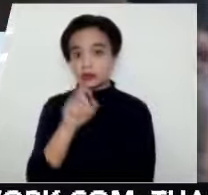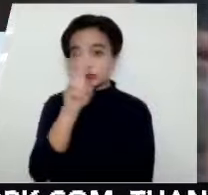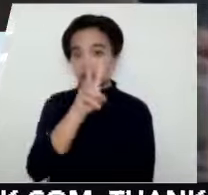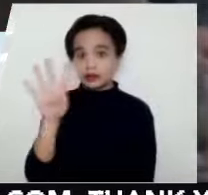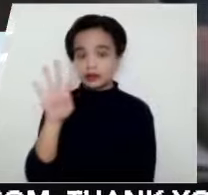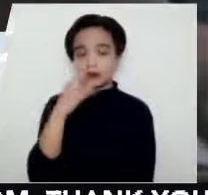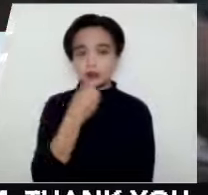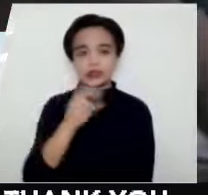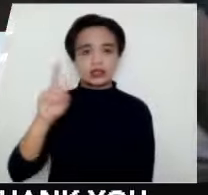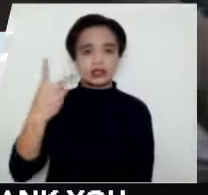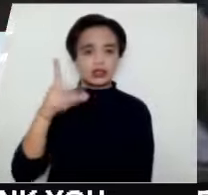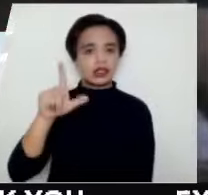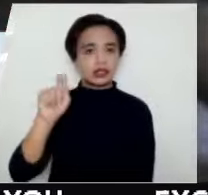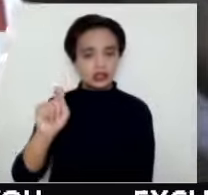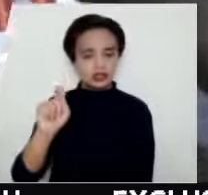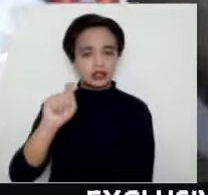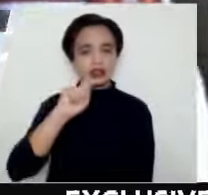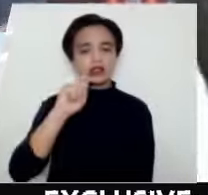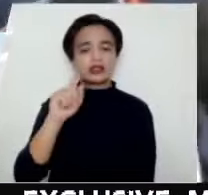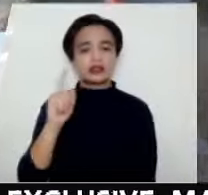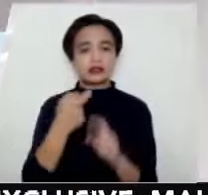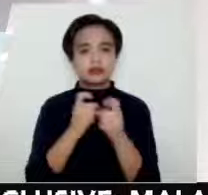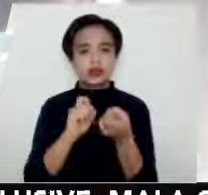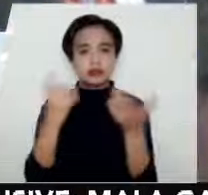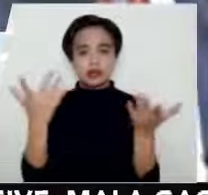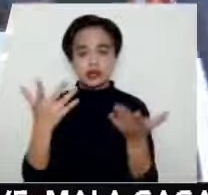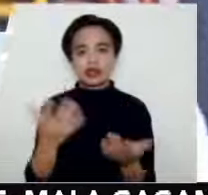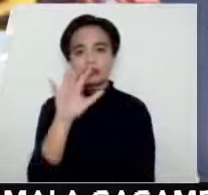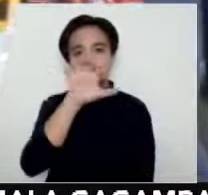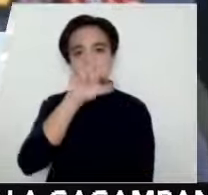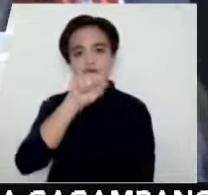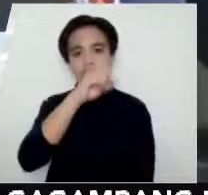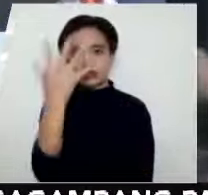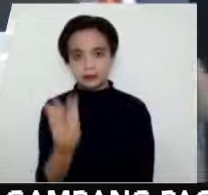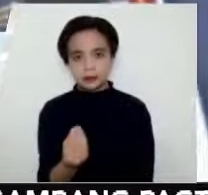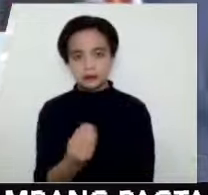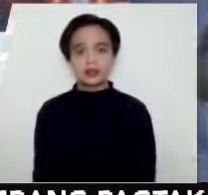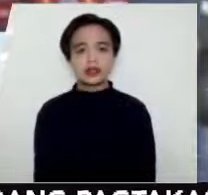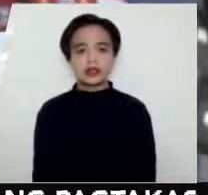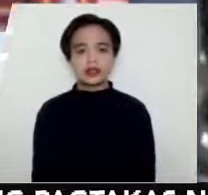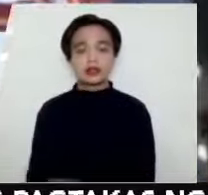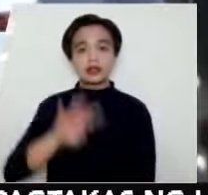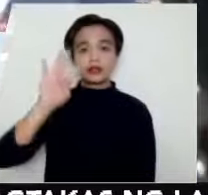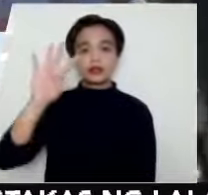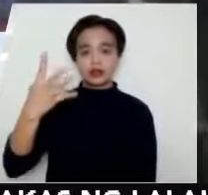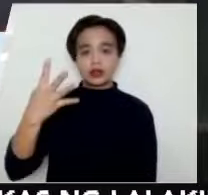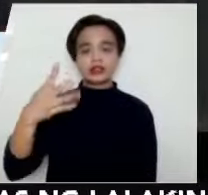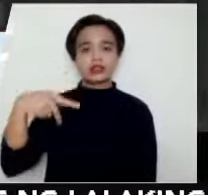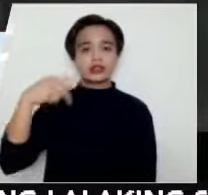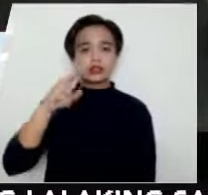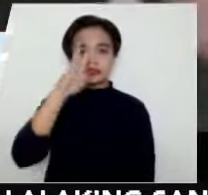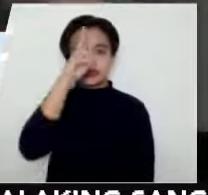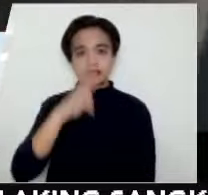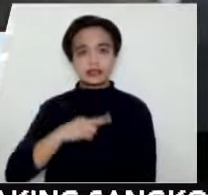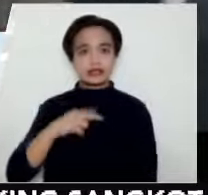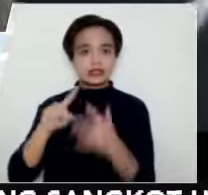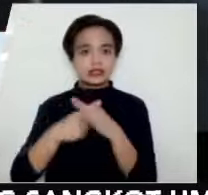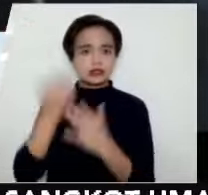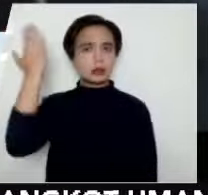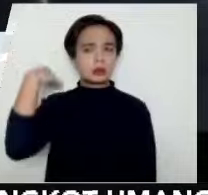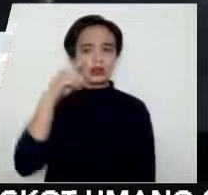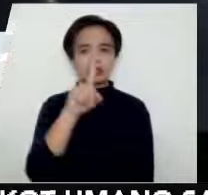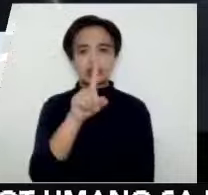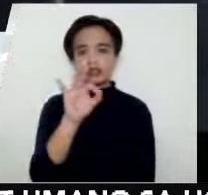Jeneth Ilumba mula sa Surigao City. Ikapitong babaeng valedictorian ng PMA mula 1997. Tumanggap siya